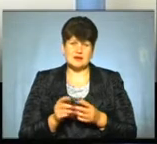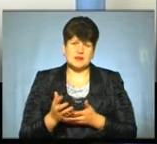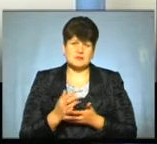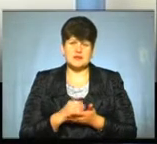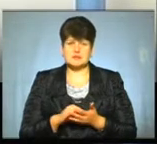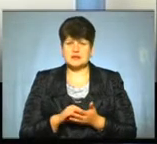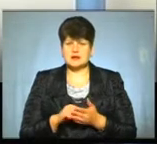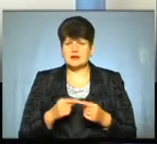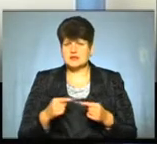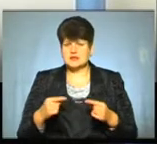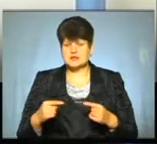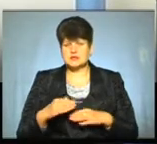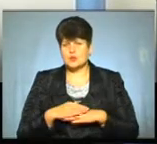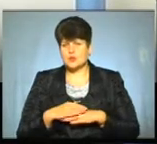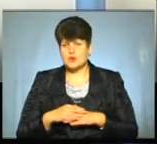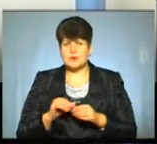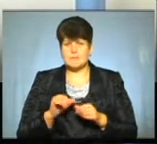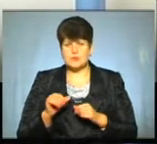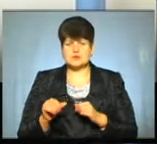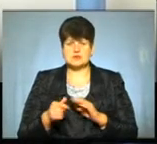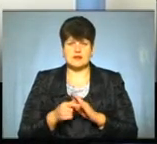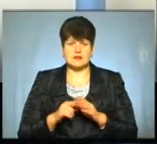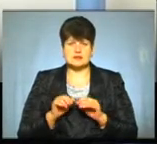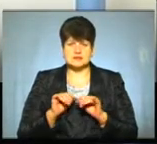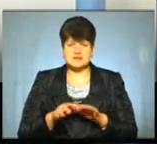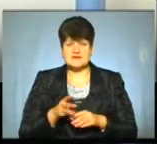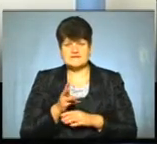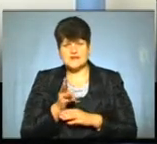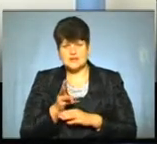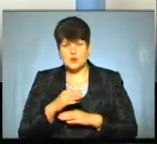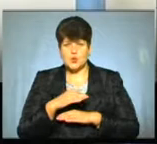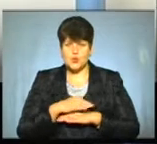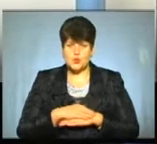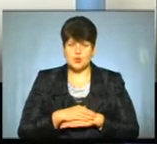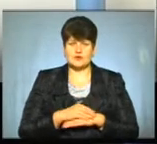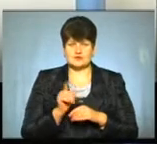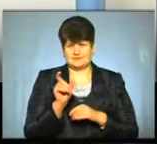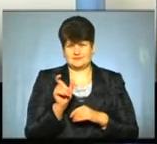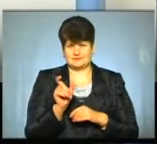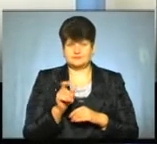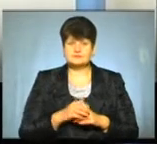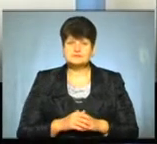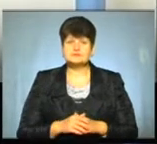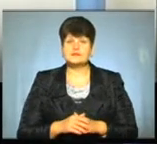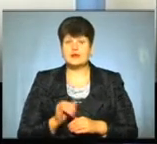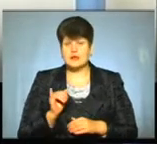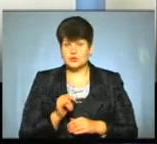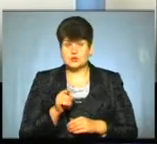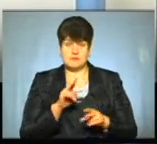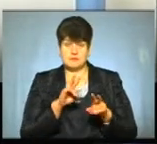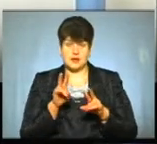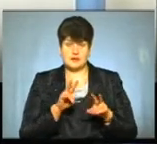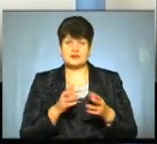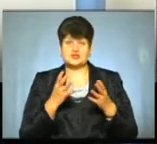набір матеріалів різного року, конспектів уроків, позакласних заходів, відеоурок чи фрагмент його. І